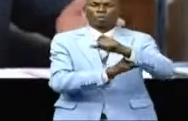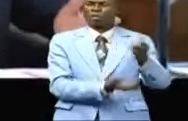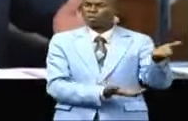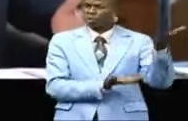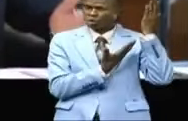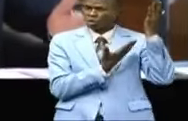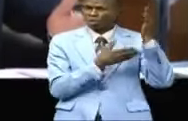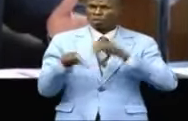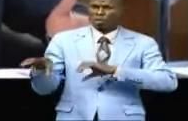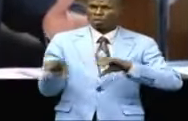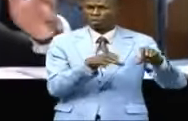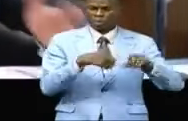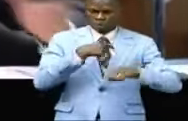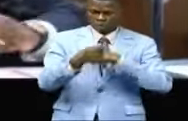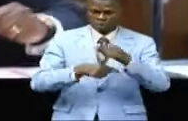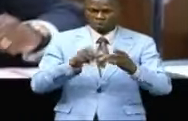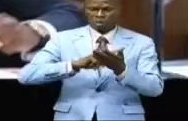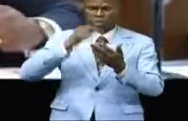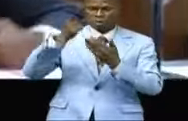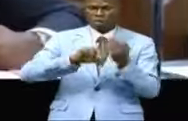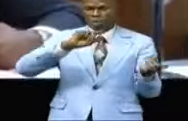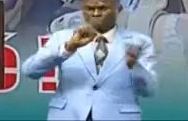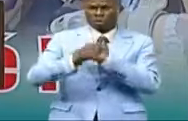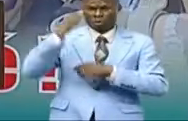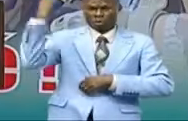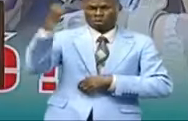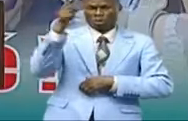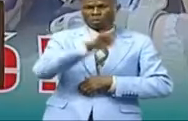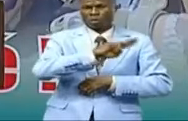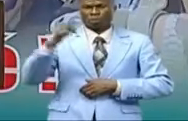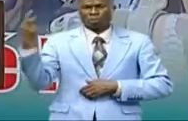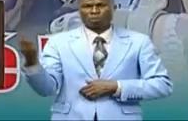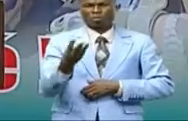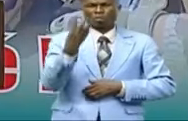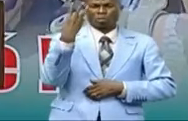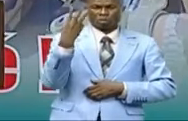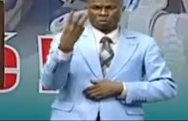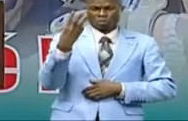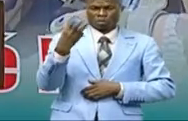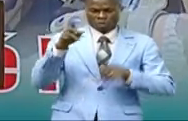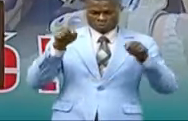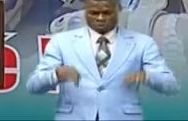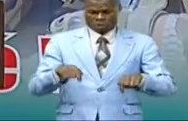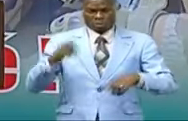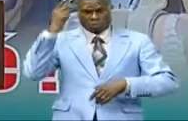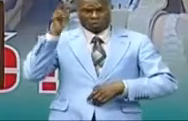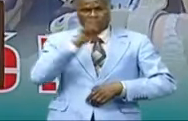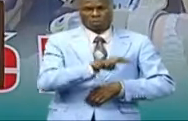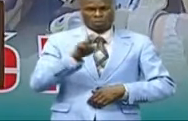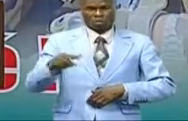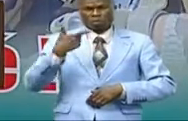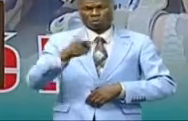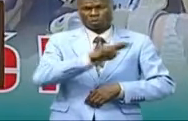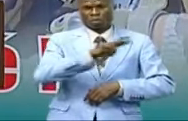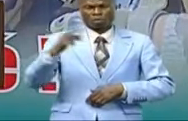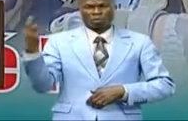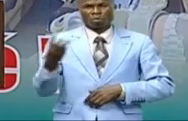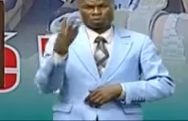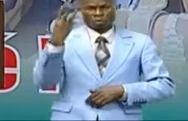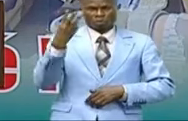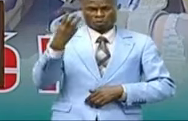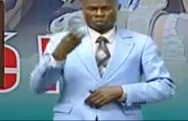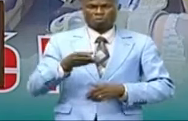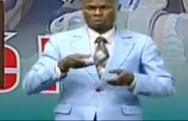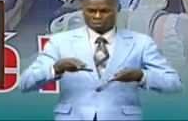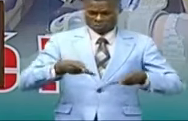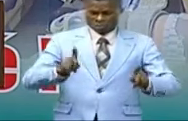l'importante cérémonie de lancement du plan de réponse humanitaire 2023 qui a eu lieu à Kinshasa le 22 février 2023 sous la